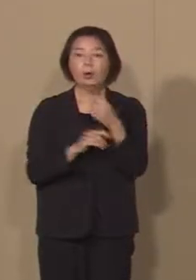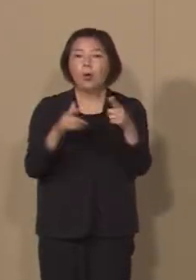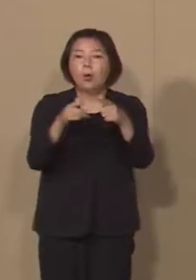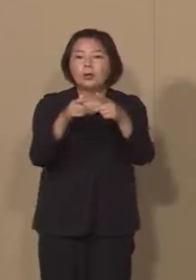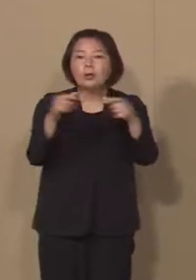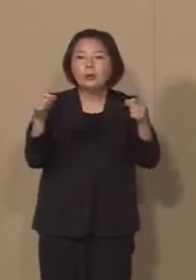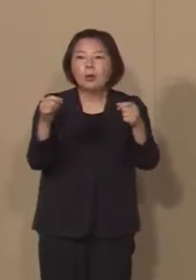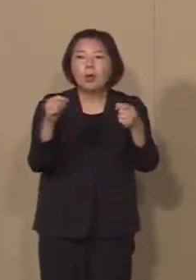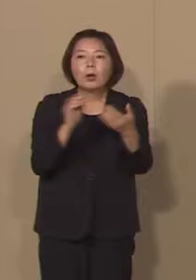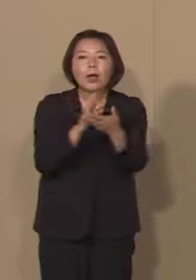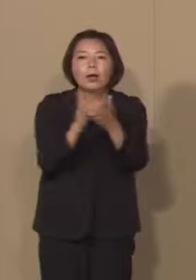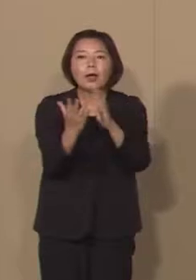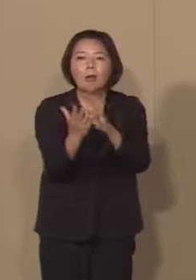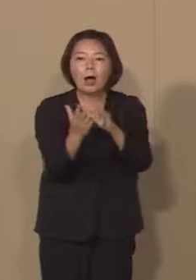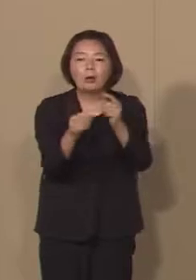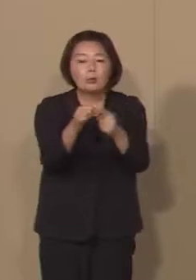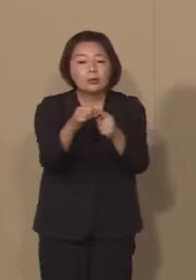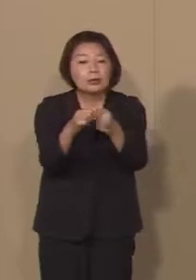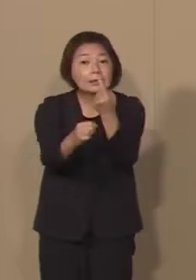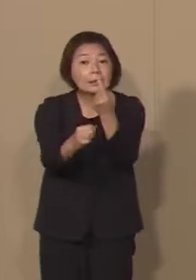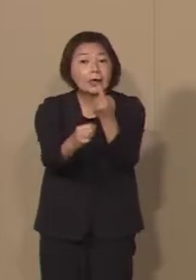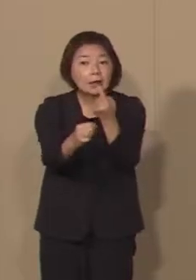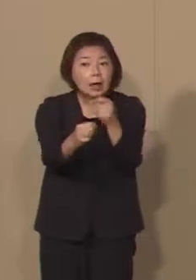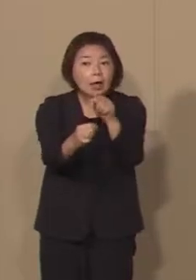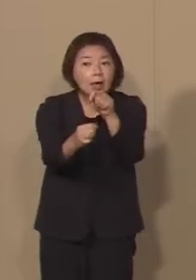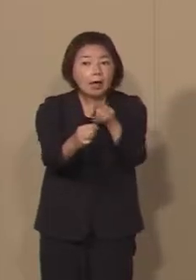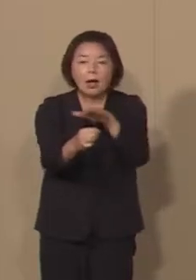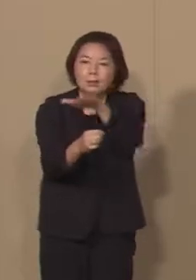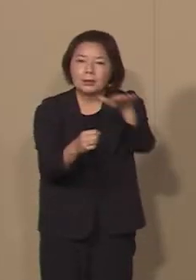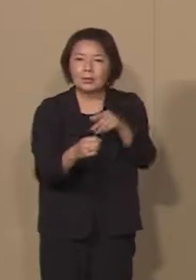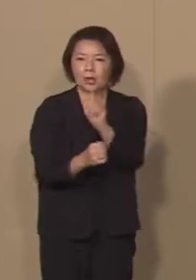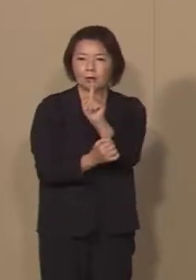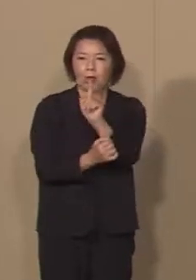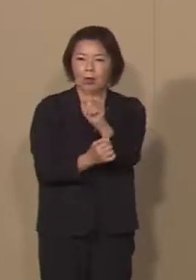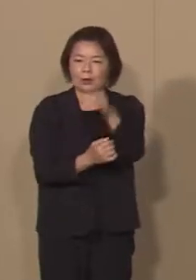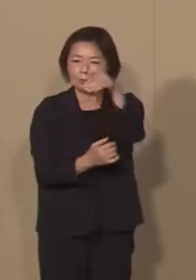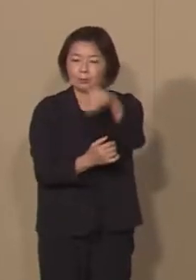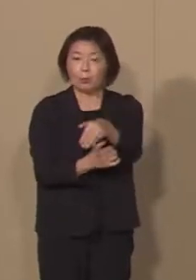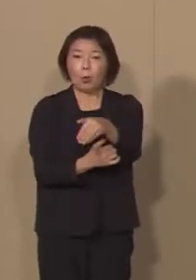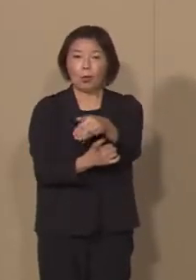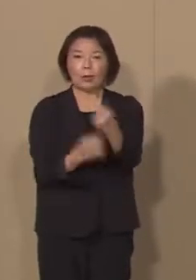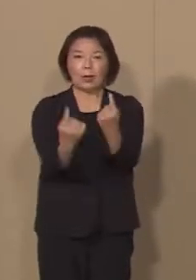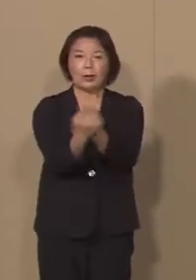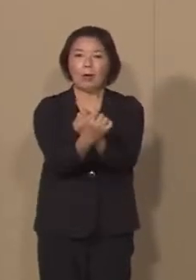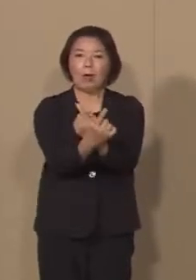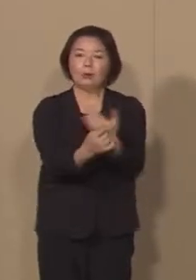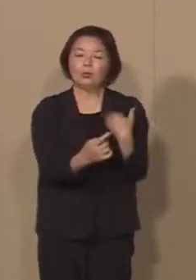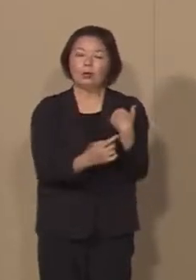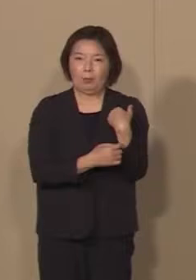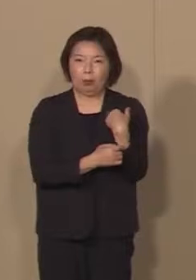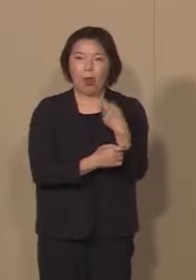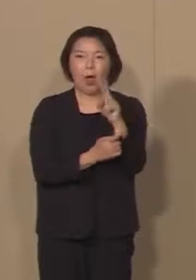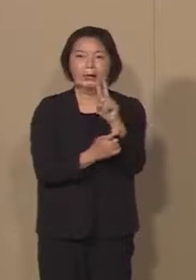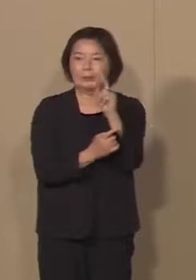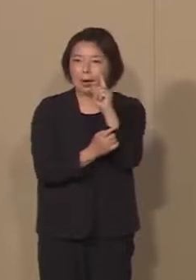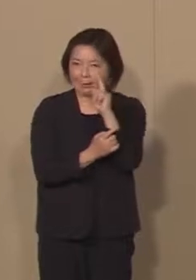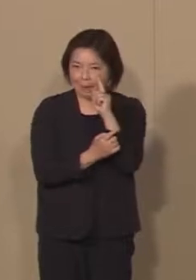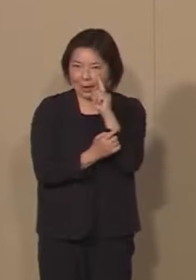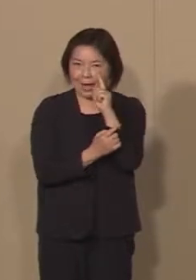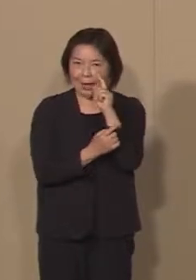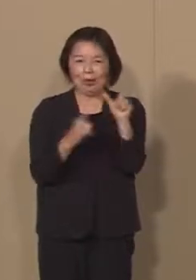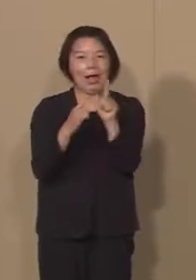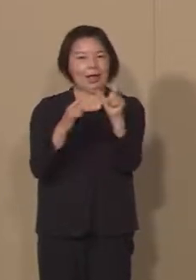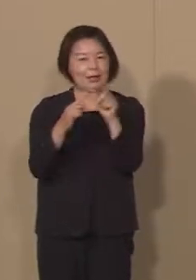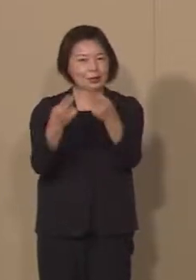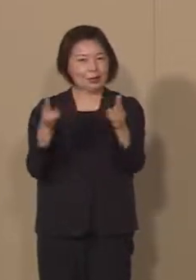きっかけがここからあなたの一票で生まれるかもしれないというか生まれた可能性が高いということで絶対にまいめるという字は nhk 等